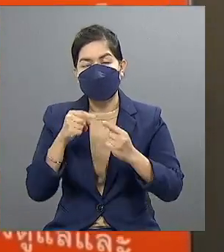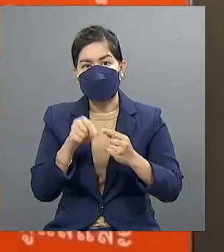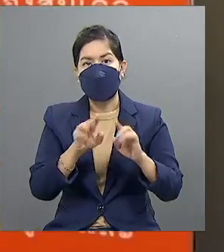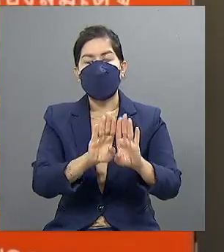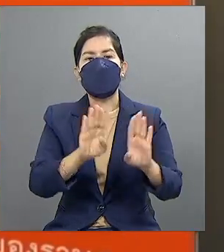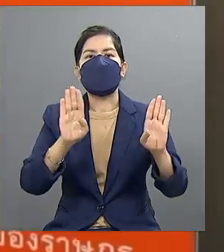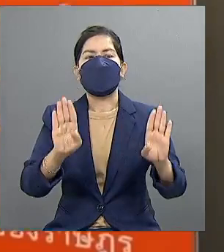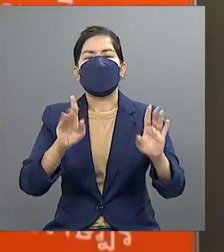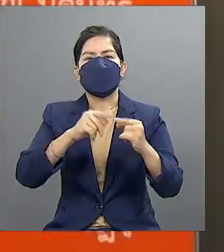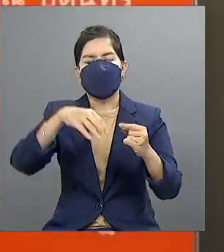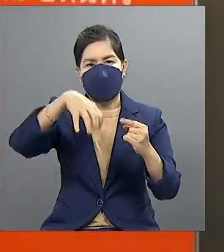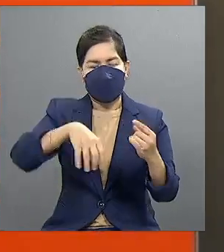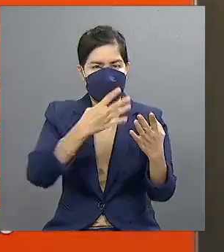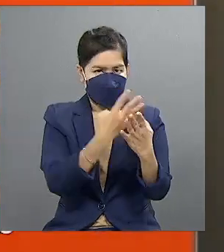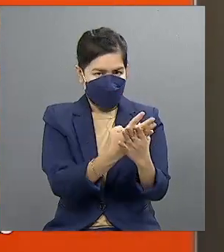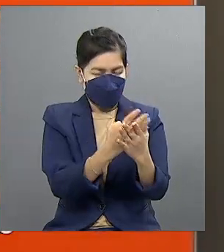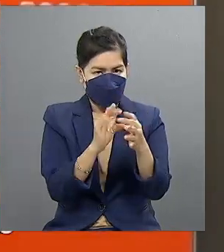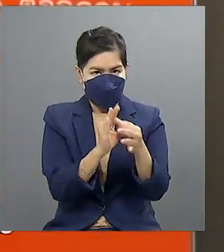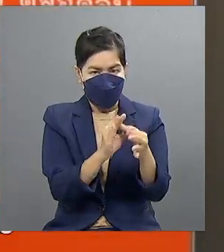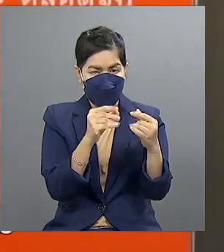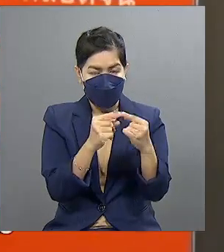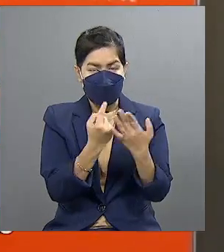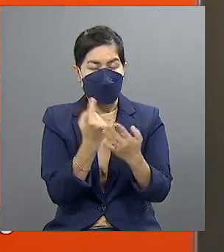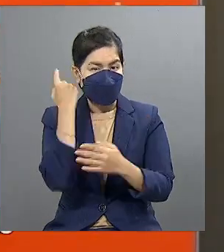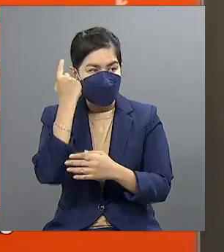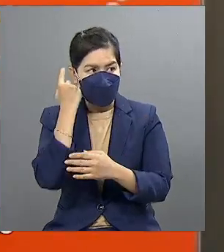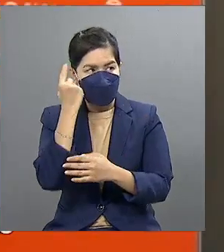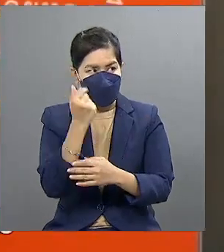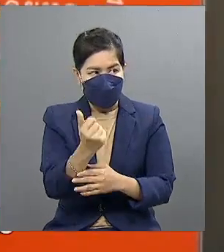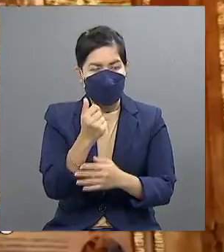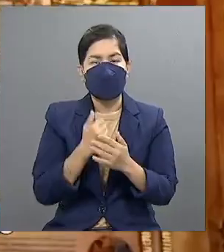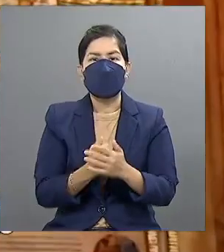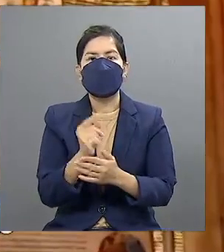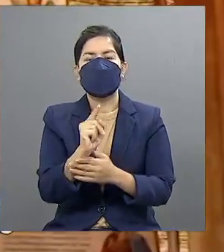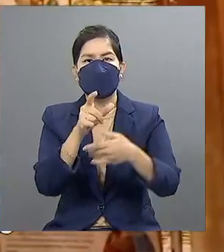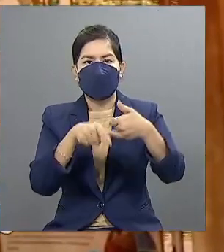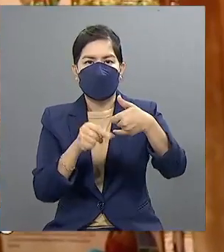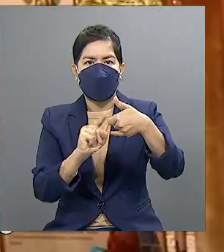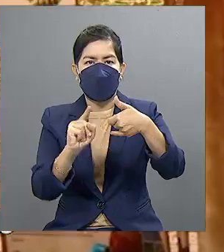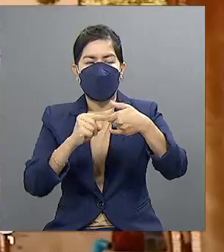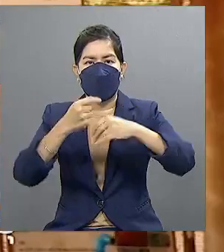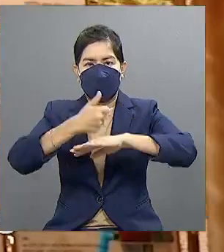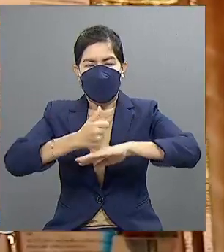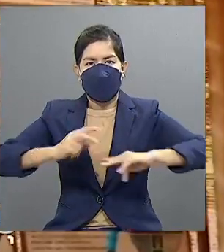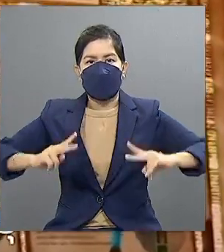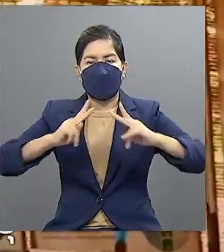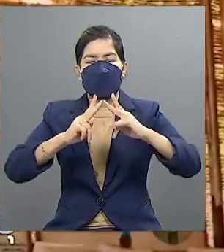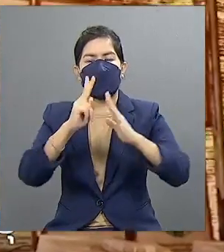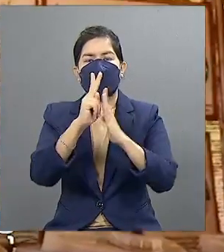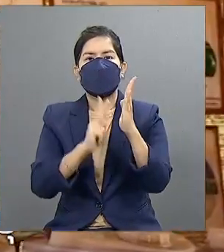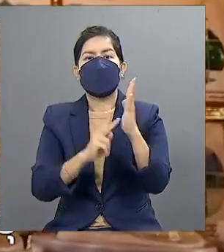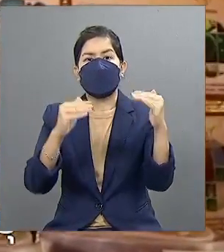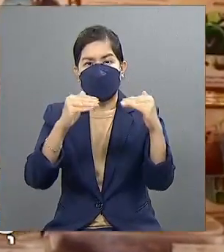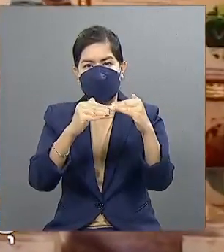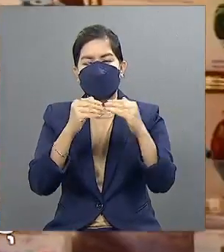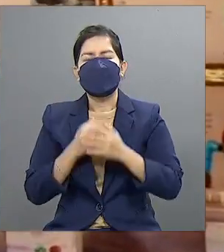การมาต่อจนกระทั่งปัจจุบันก็คือรัฐมนตรีสมศักดิ์เทพสุทินนะครับท่านรัฐมนตรีว่าการกระทรวงยุติธรรมพร้อมกับกรมราชทัณฑ์โดยท่านด